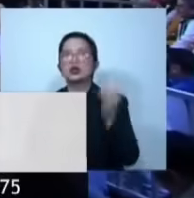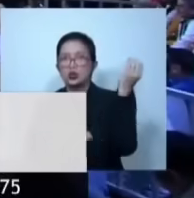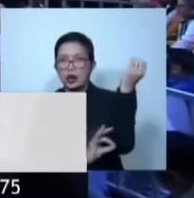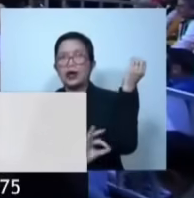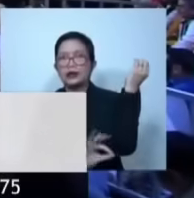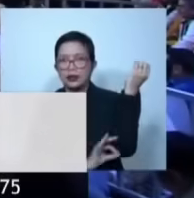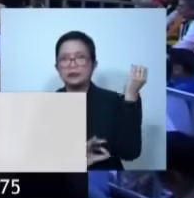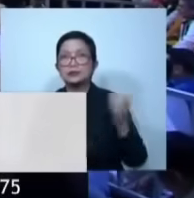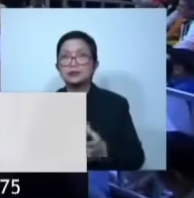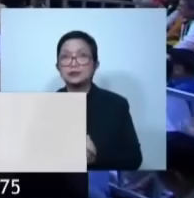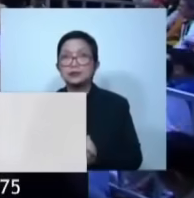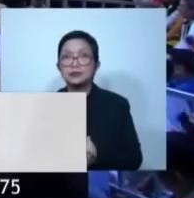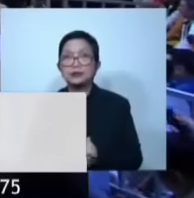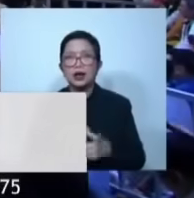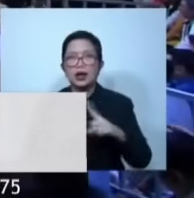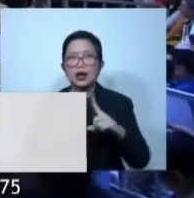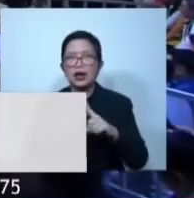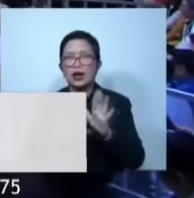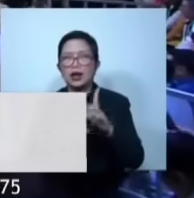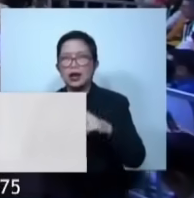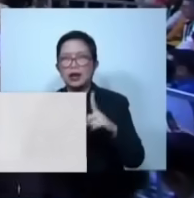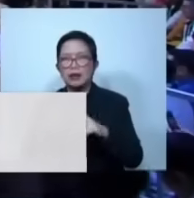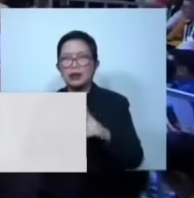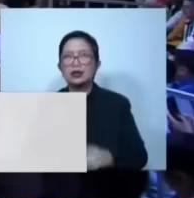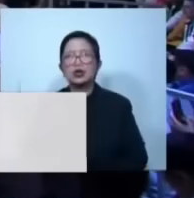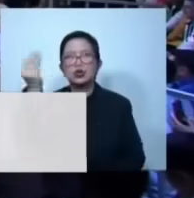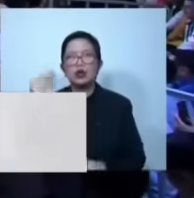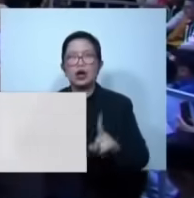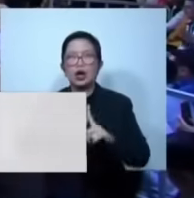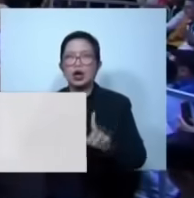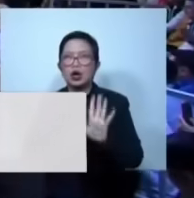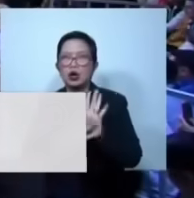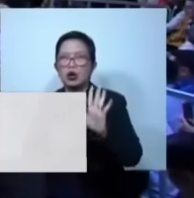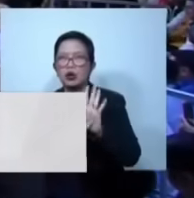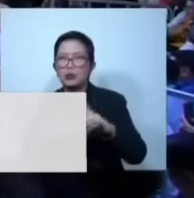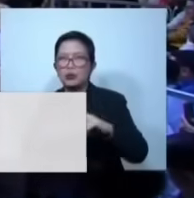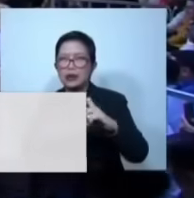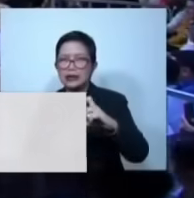Surakarta AHM ketua Komas hamublikesia